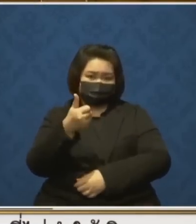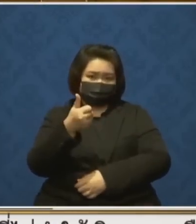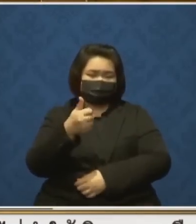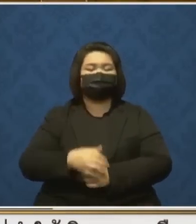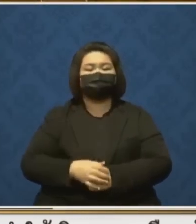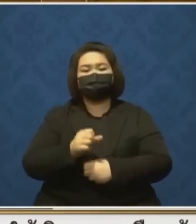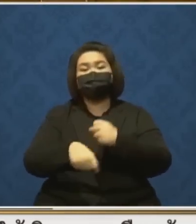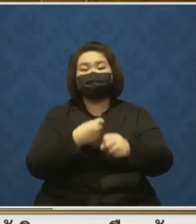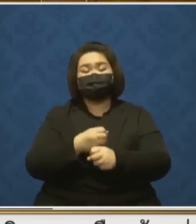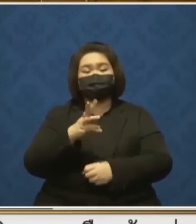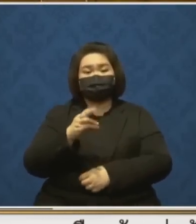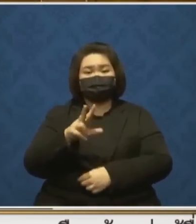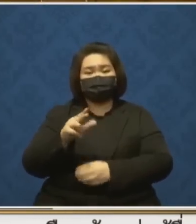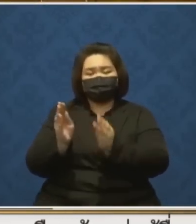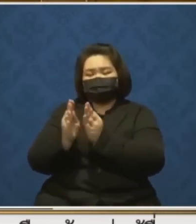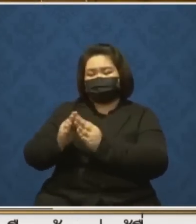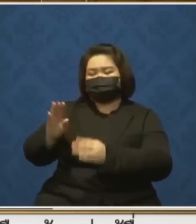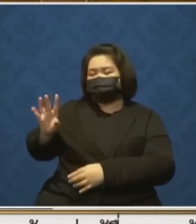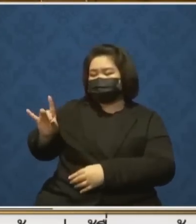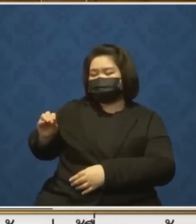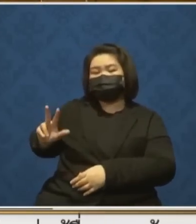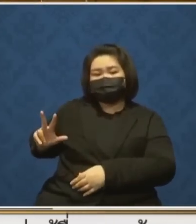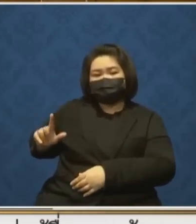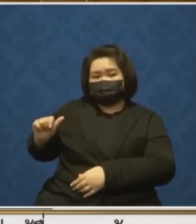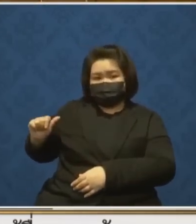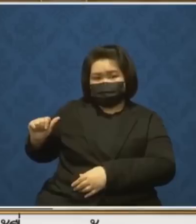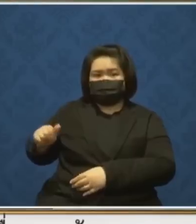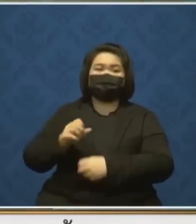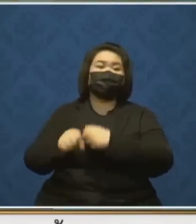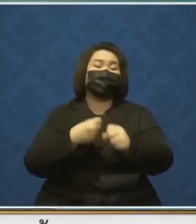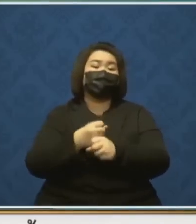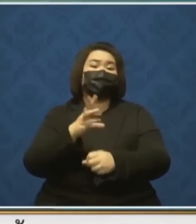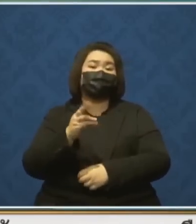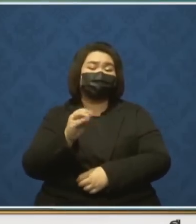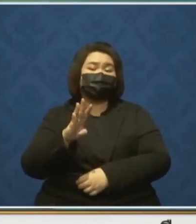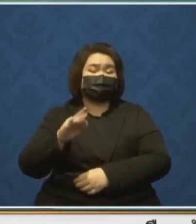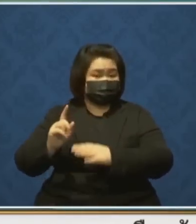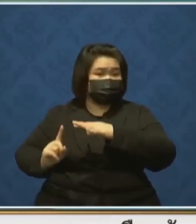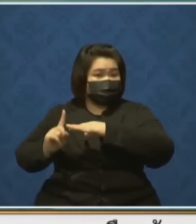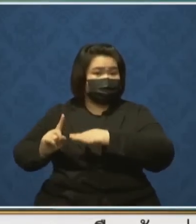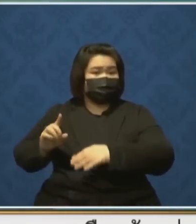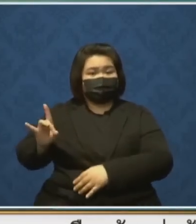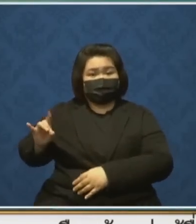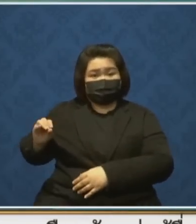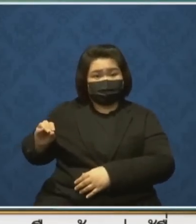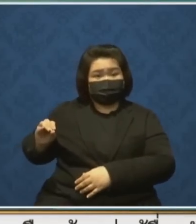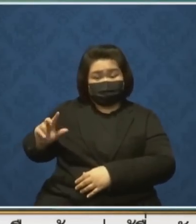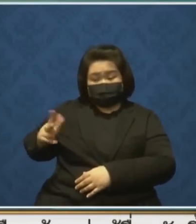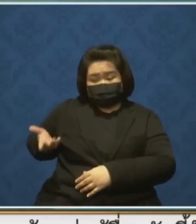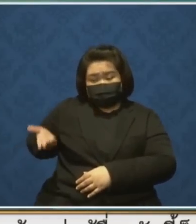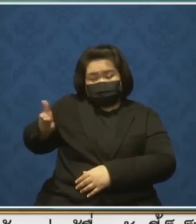ปี 63 ได้ 83 คะแนนระดับ Aป.ป.64 เหมือนกันแต่ได้สูงจาก 83 ไปเป็ 93.